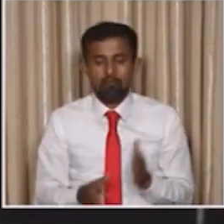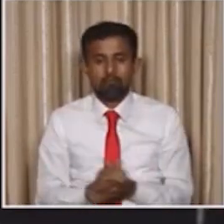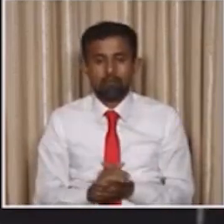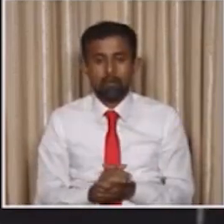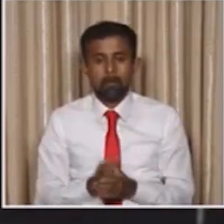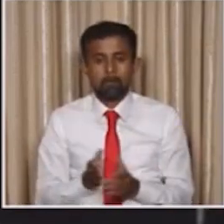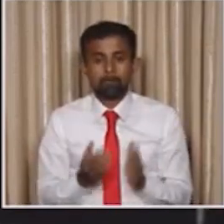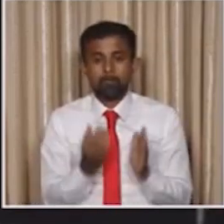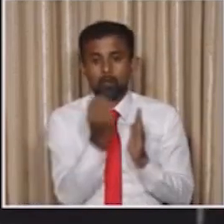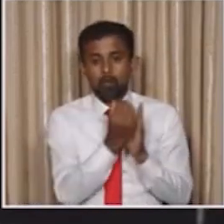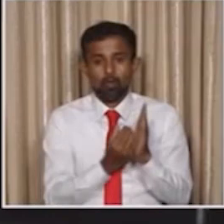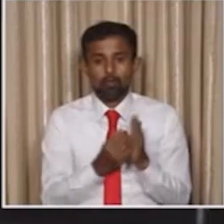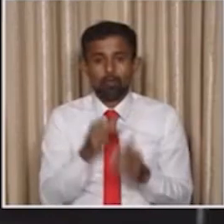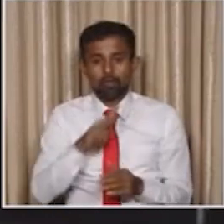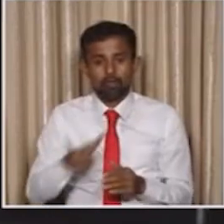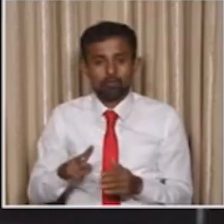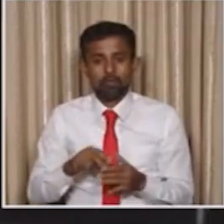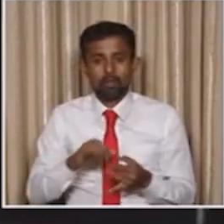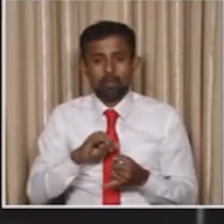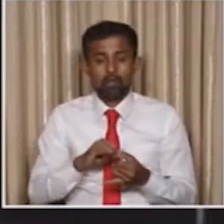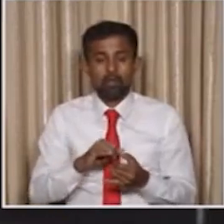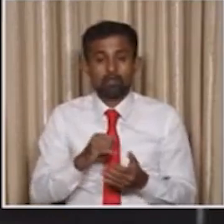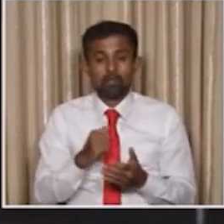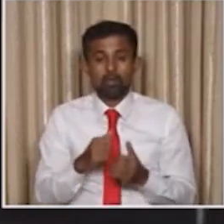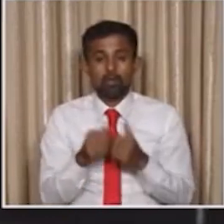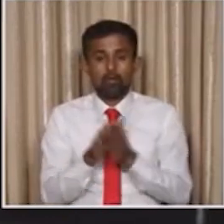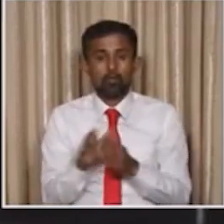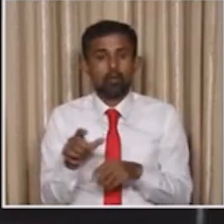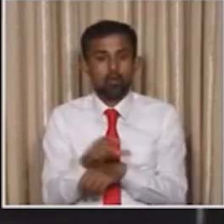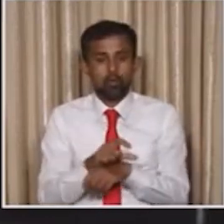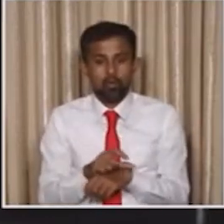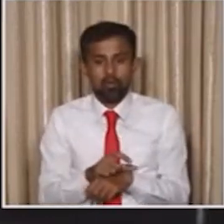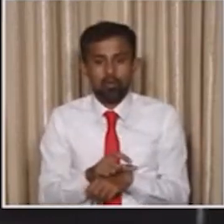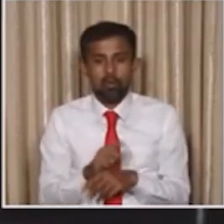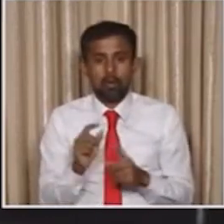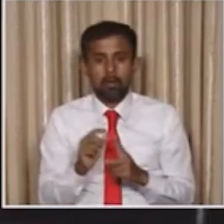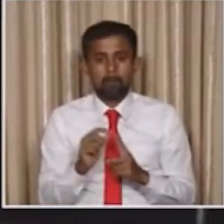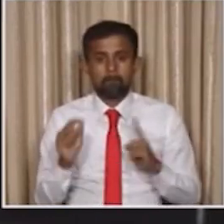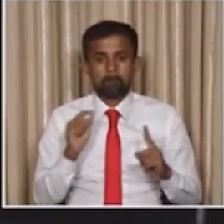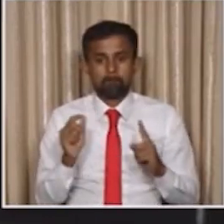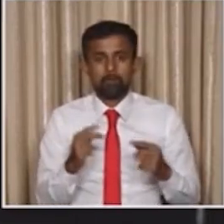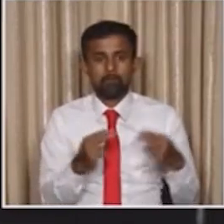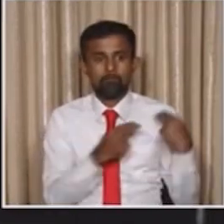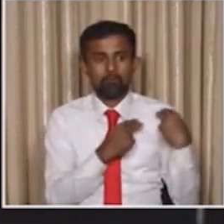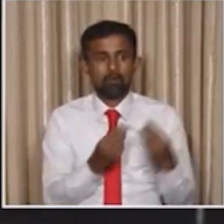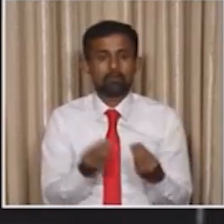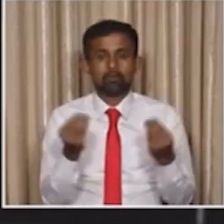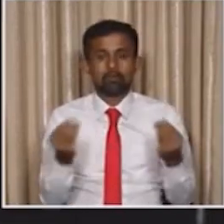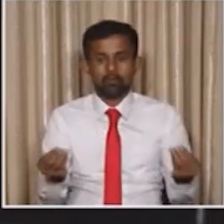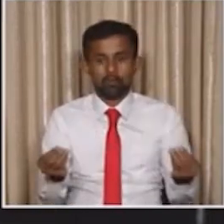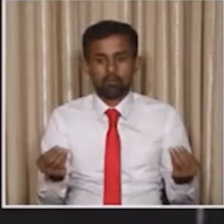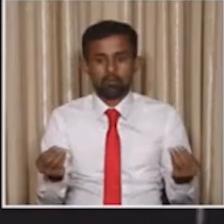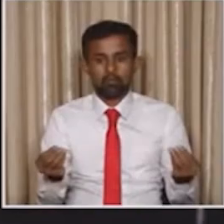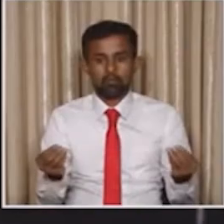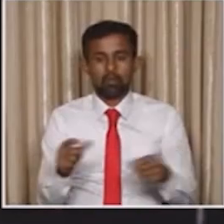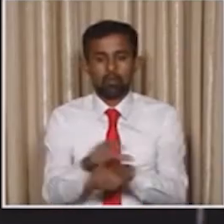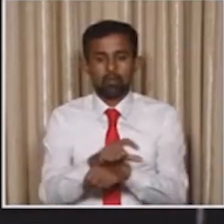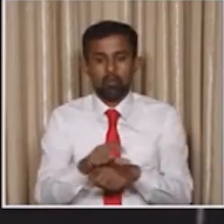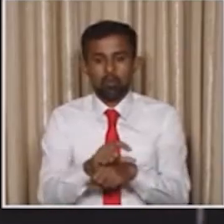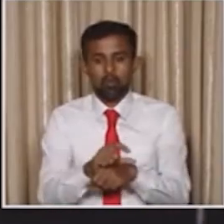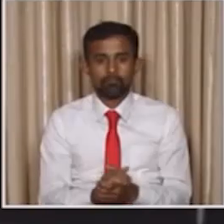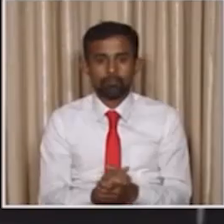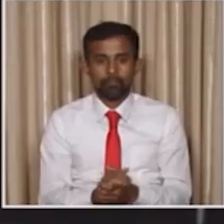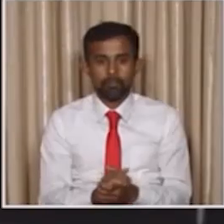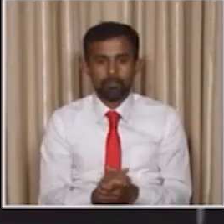මේ ව්‍යවස්ථාවේ උපලේඛනයේ සඳහන් සියලු කොමිෂන් සභා පාර්ලිමේන්තුවට වගකිව යුත්තේය. එහෙනම් මේ කොමිෂන් සභාවල ඉන්න